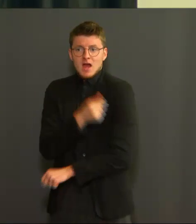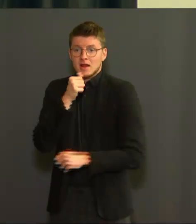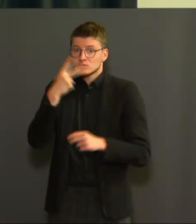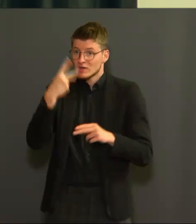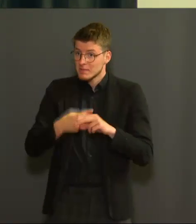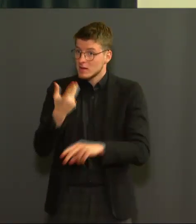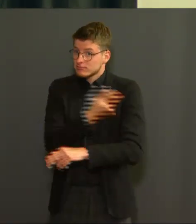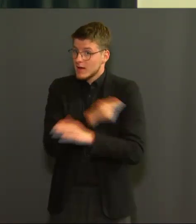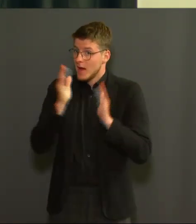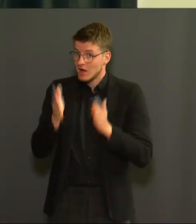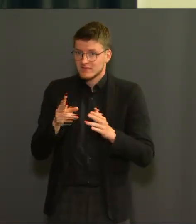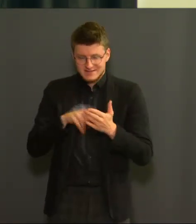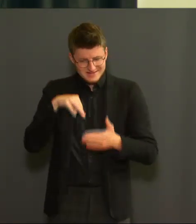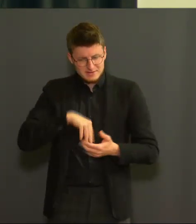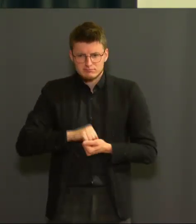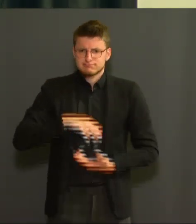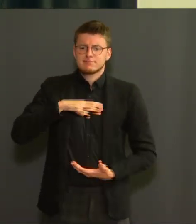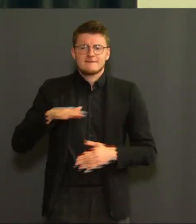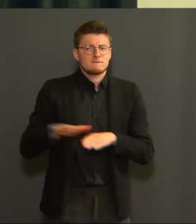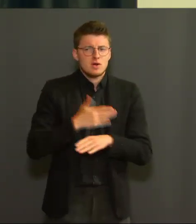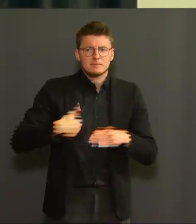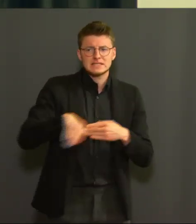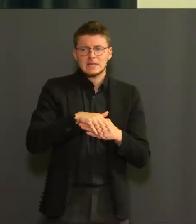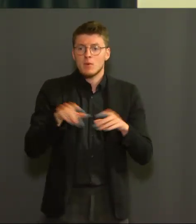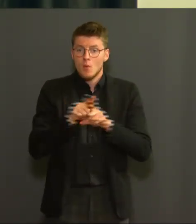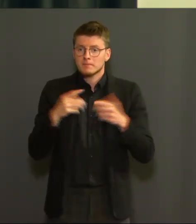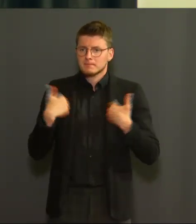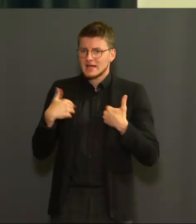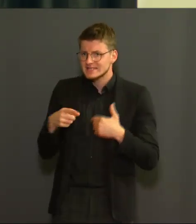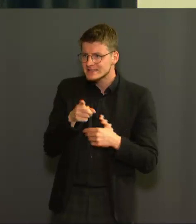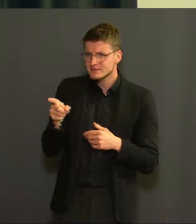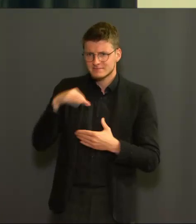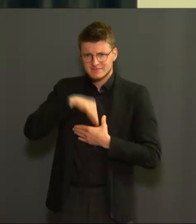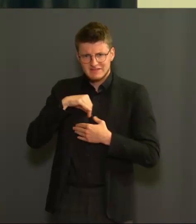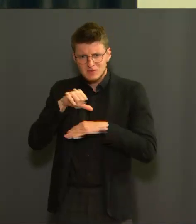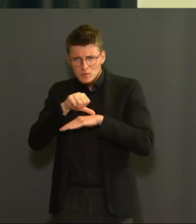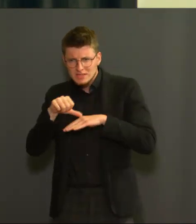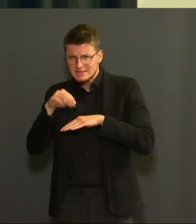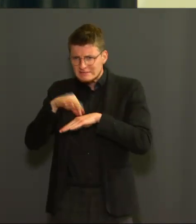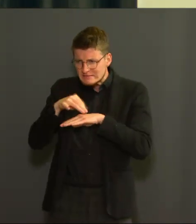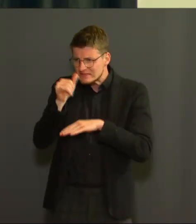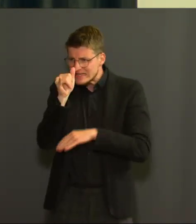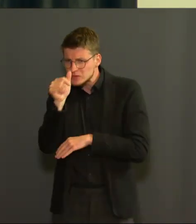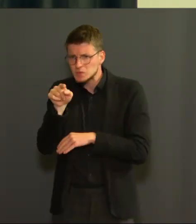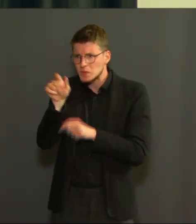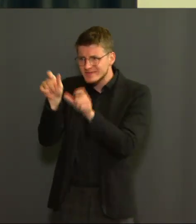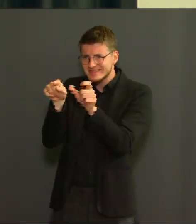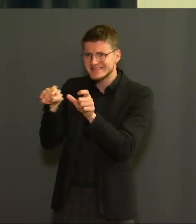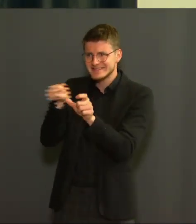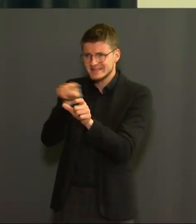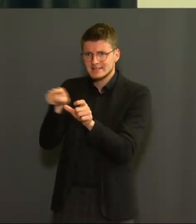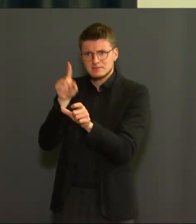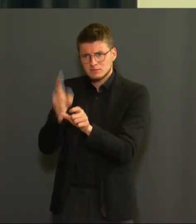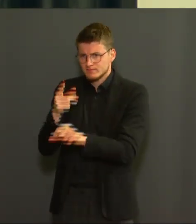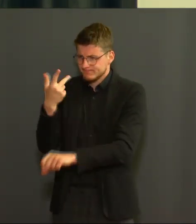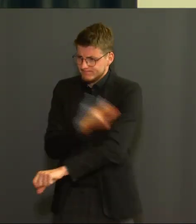blijven vaccineren. Jongeren van 12 tot en met 15 jaar met bepaalde onderliggende aandoeningen kunnen vanaf donderdag